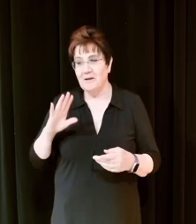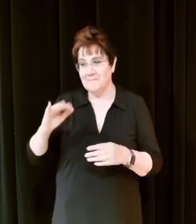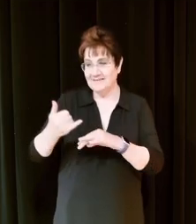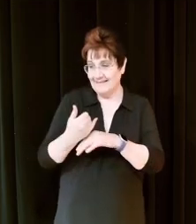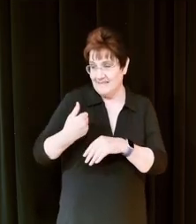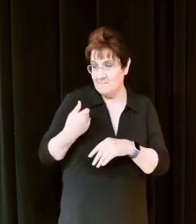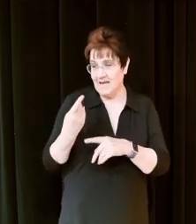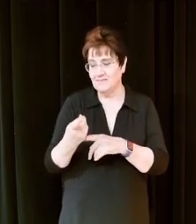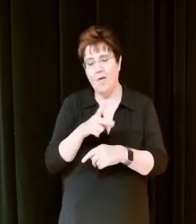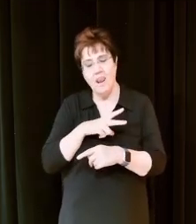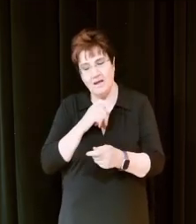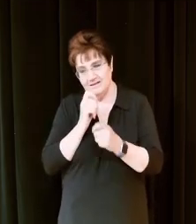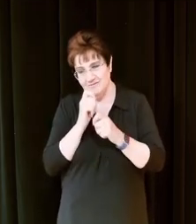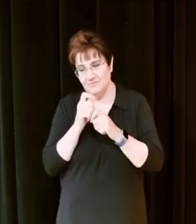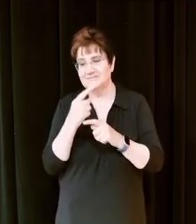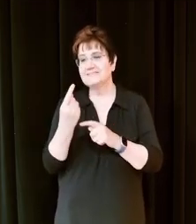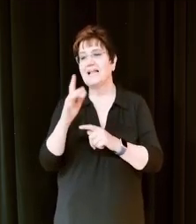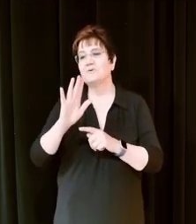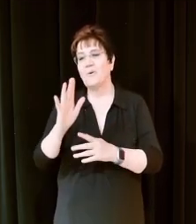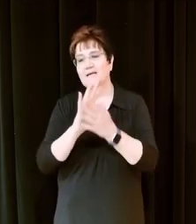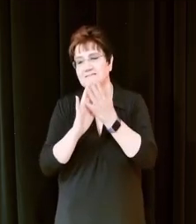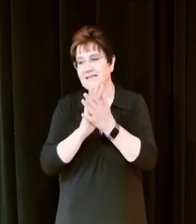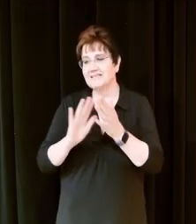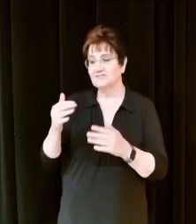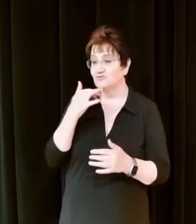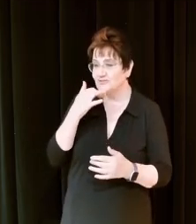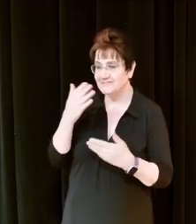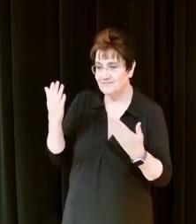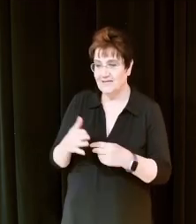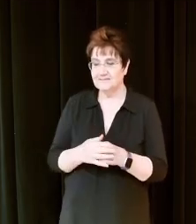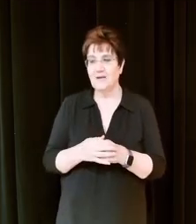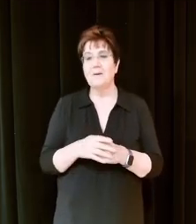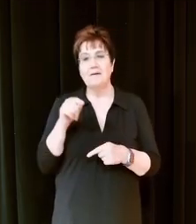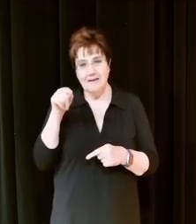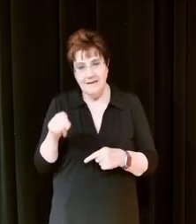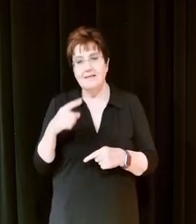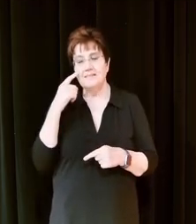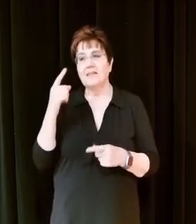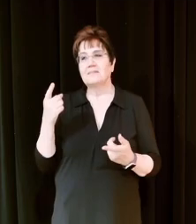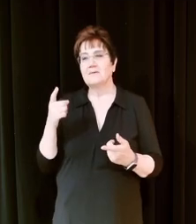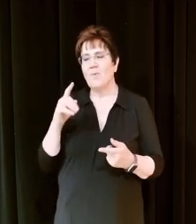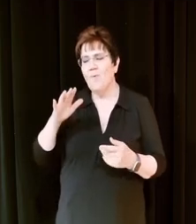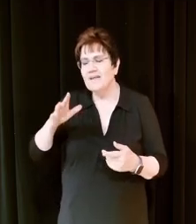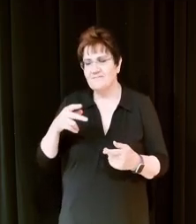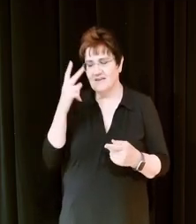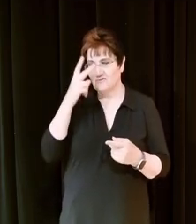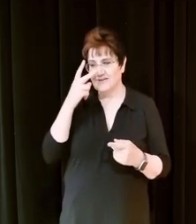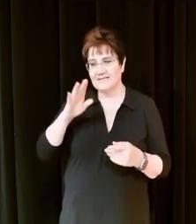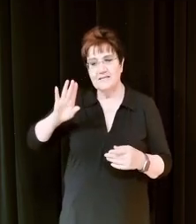dann erzählt hat von ihrer Geschichte, sodass ich zumindest im Ansatz, glaube ich, verstehen konnte, was ihr